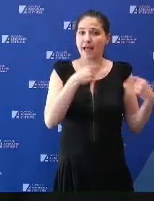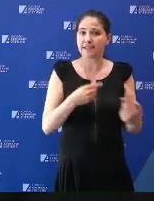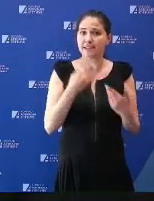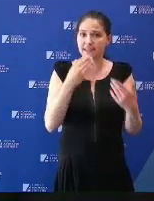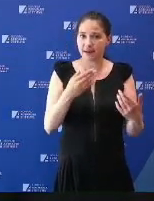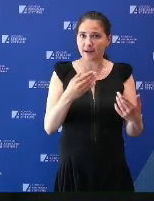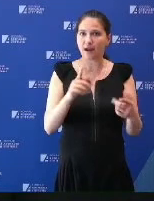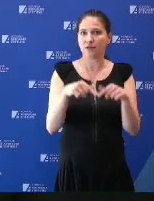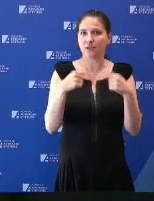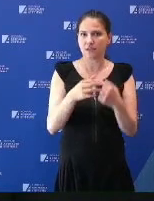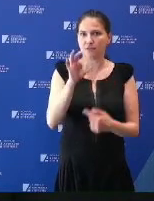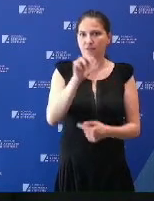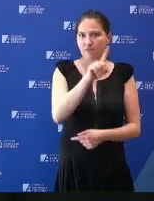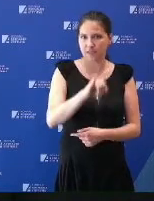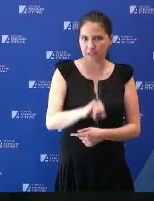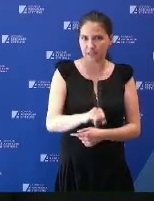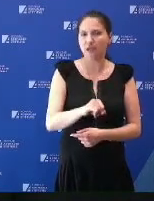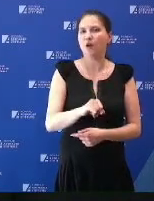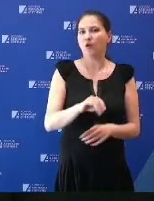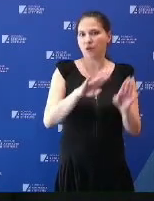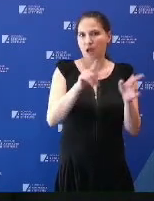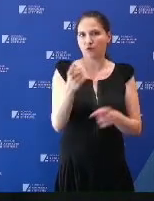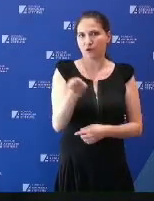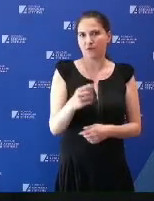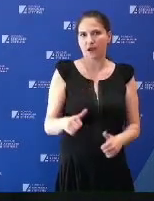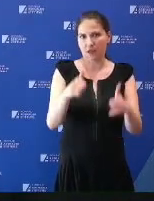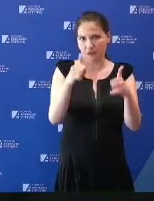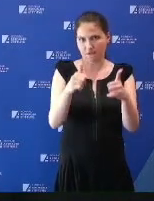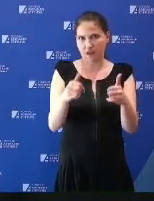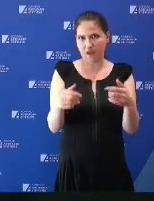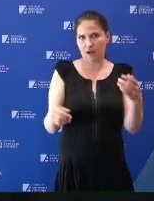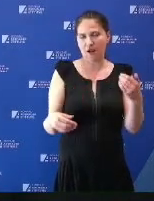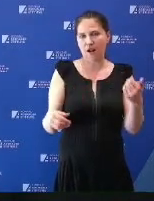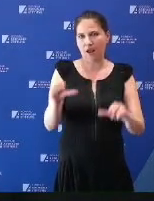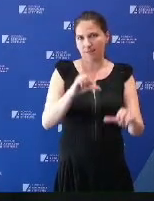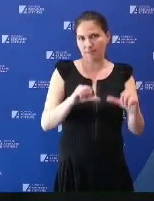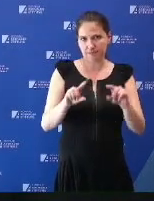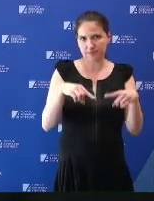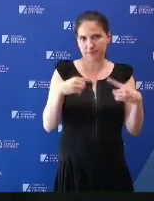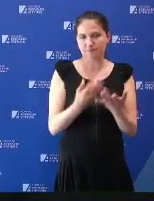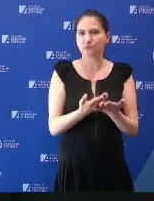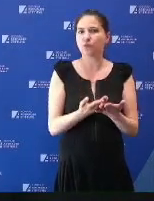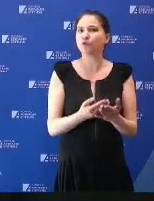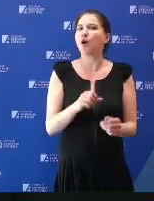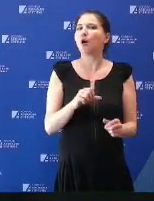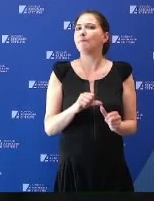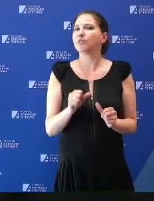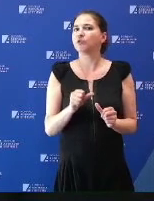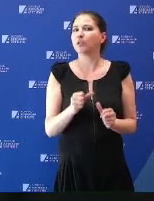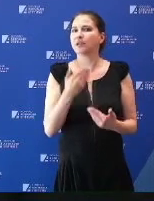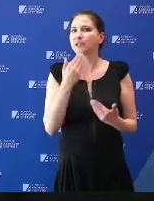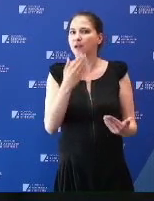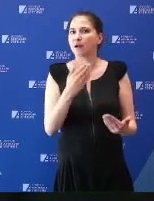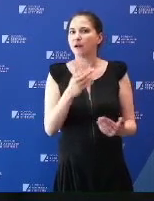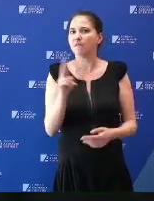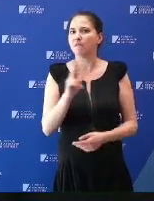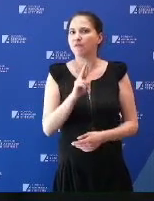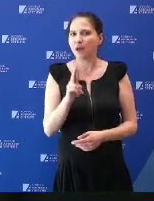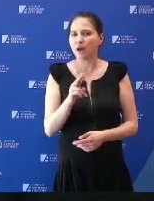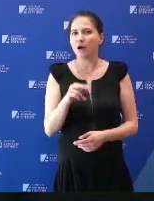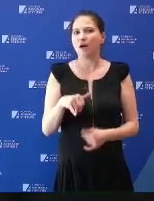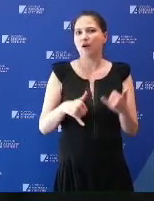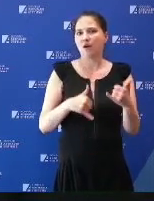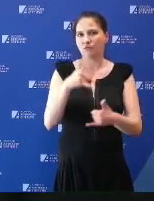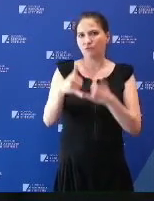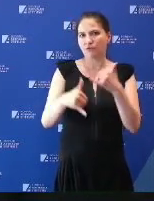das Team vom FZI und dem House of the Living Labs. Ganz besonderen Dank möchte ich hier, die können Sie jetzt nicht sehen, an Natalia Kleiner richten, die